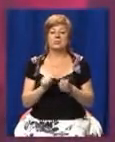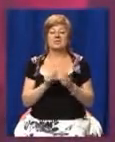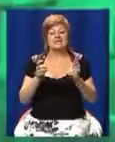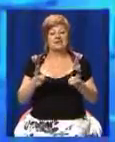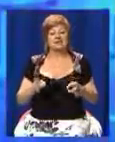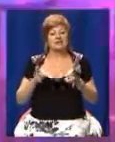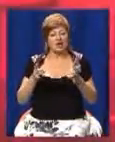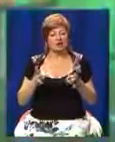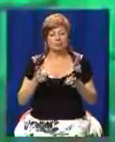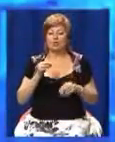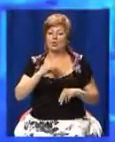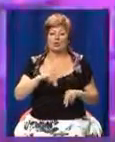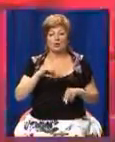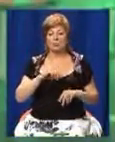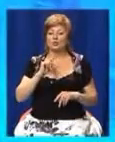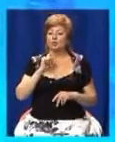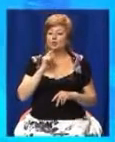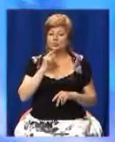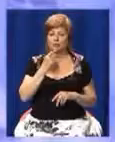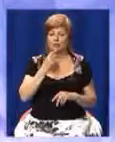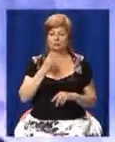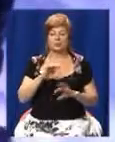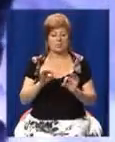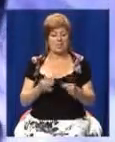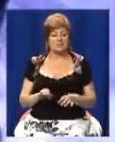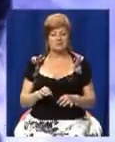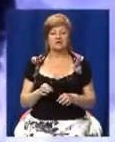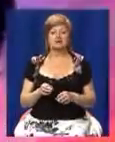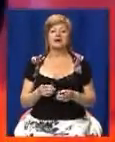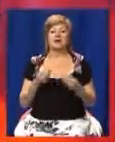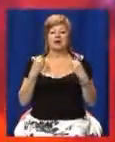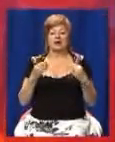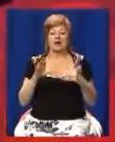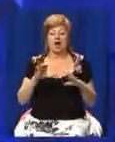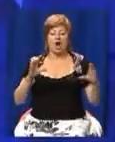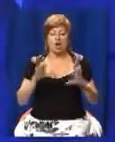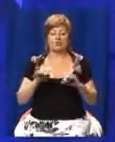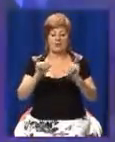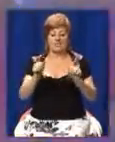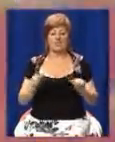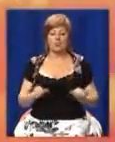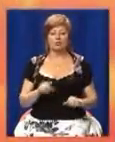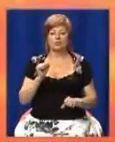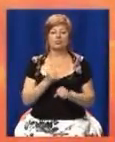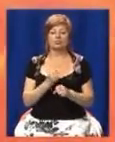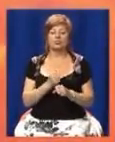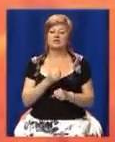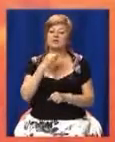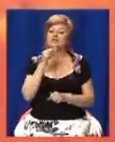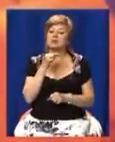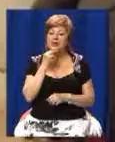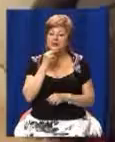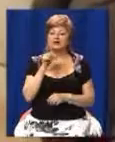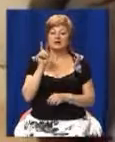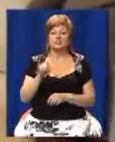тендітний, тому робота з ним вимагає високої майстерності. Творці дивовижних крижаних скульптур мають працювати зосереджено, у той